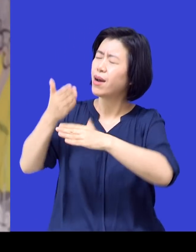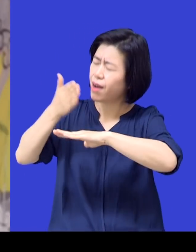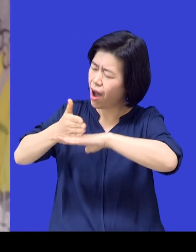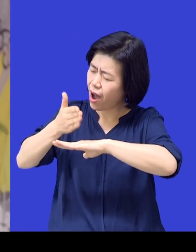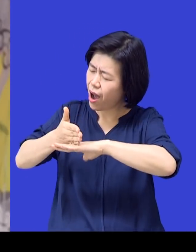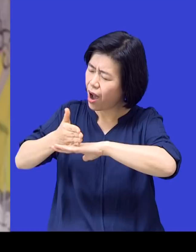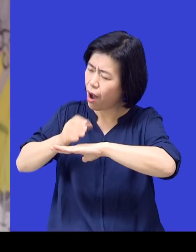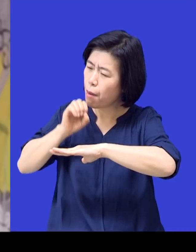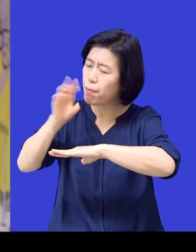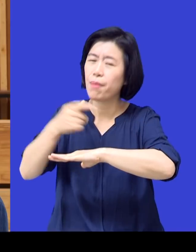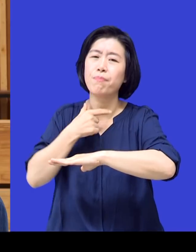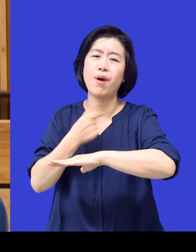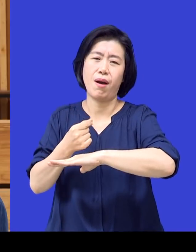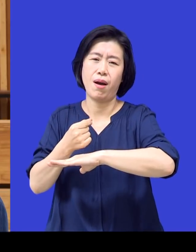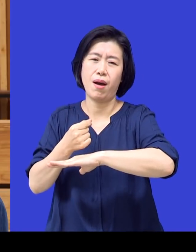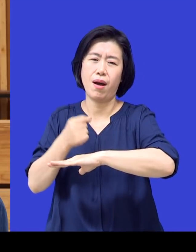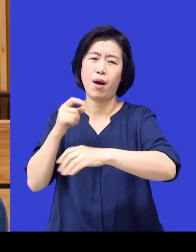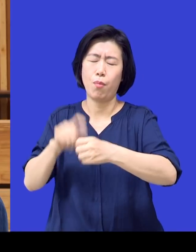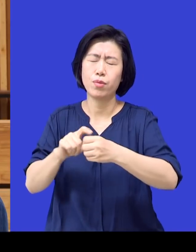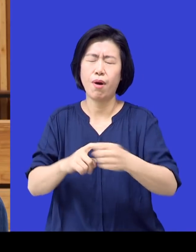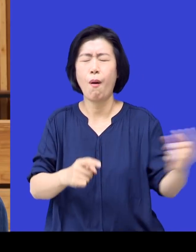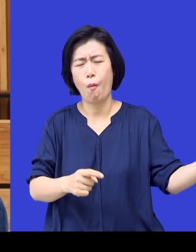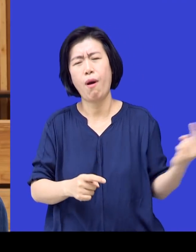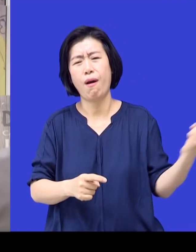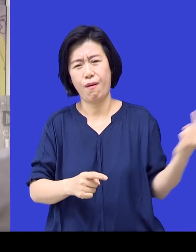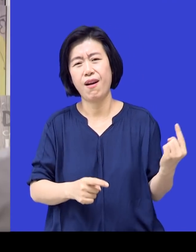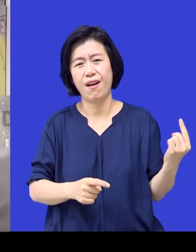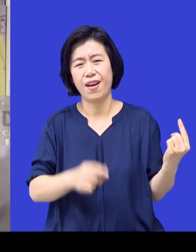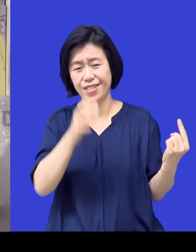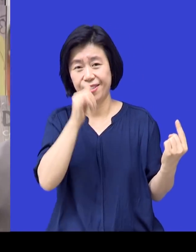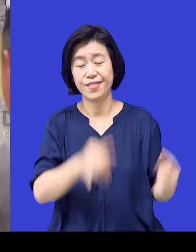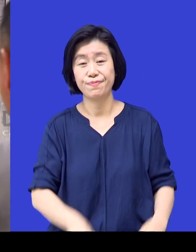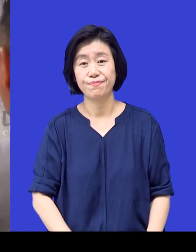그 말을 하기 위해서 했던 거예요. 네?